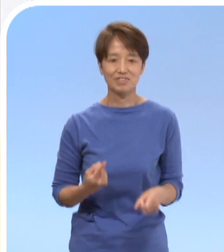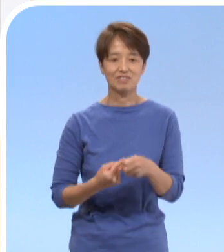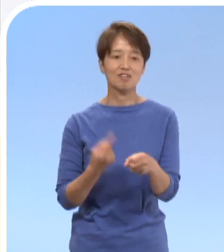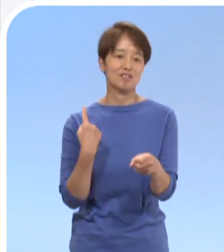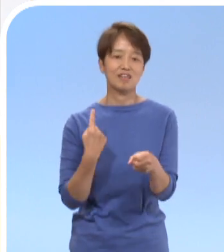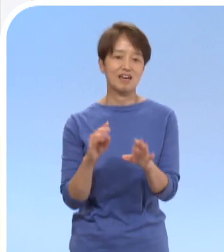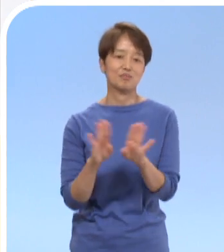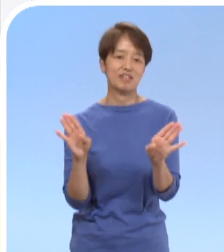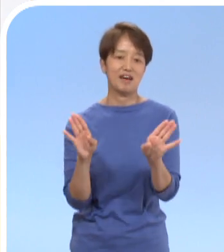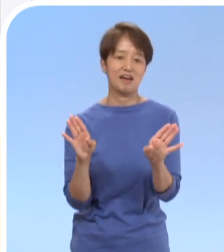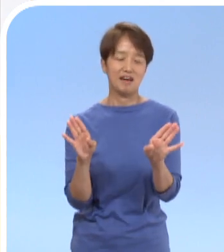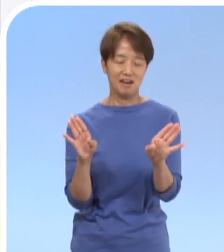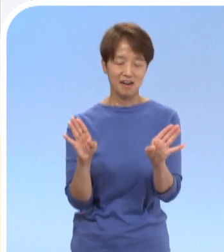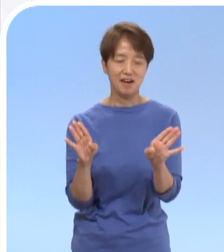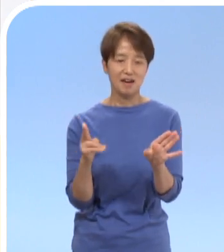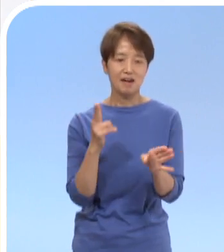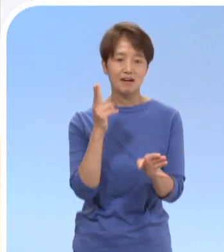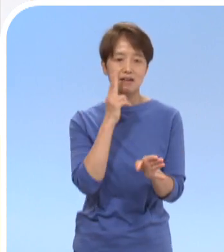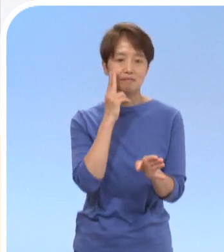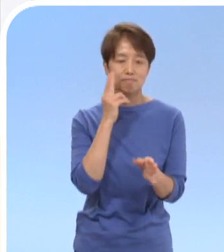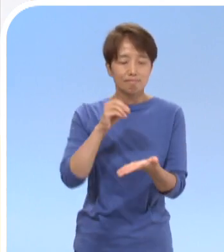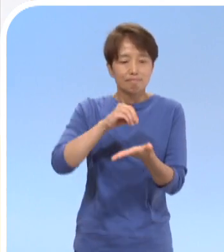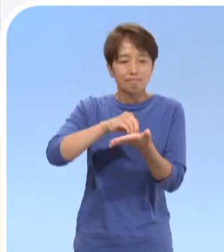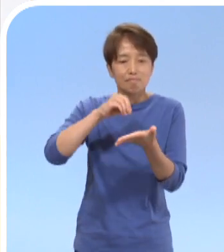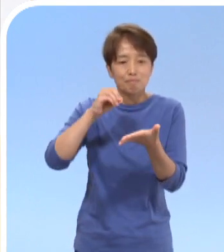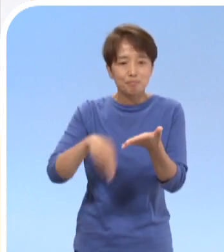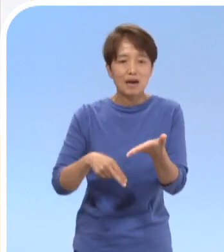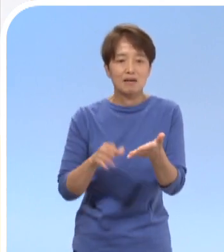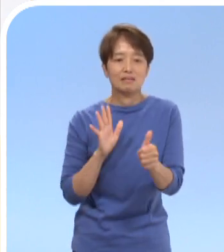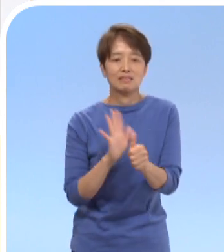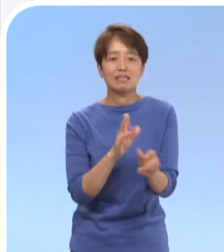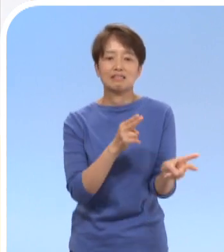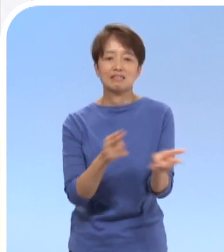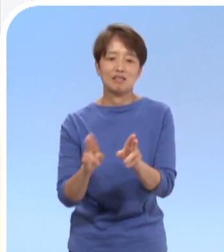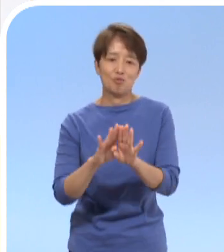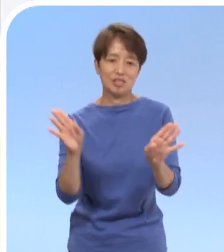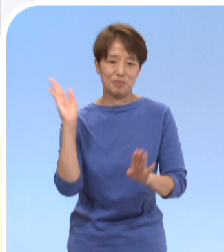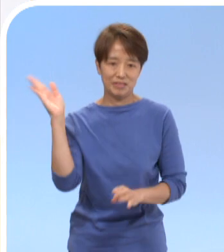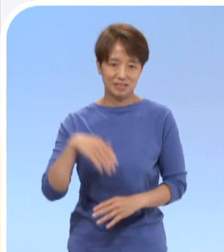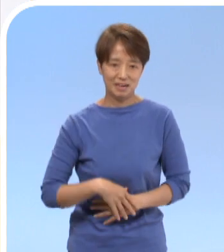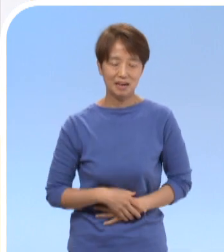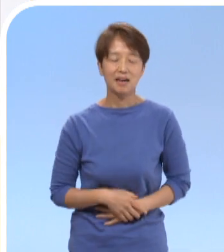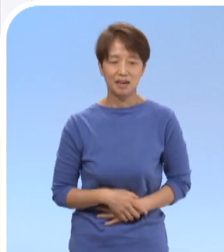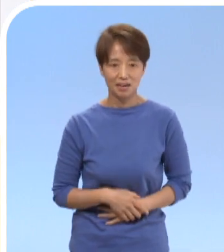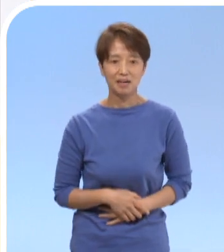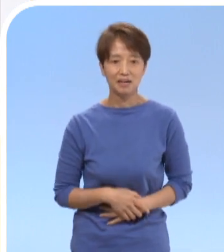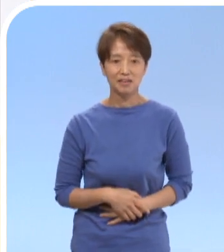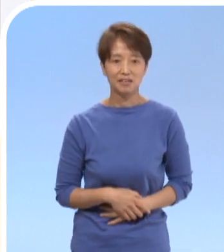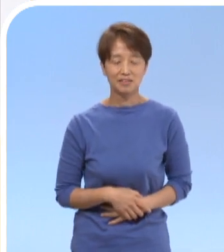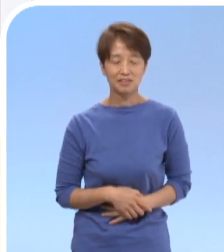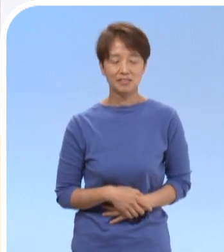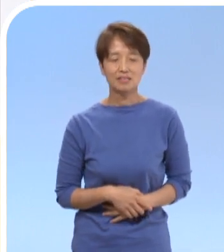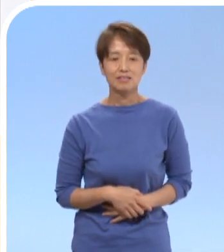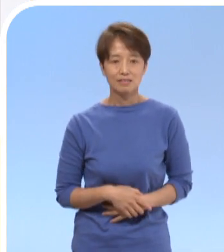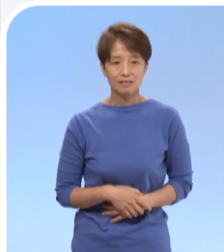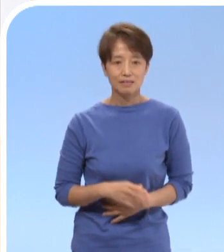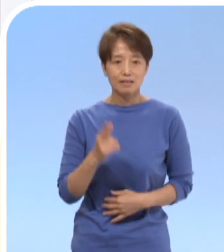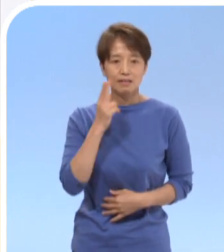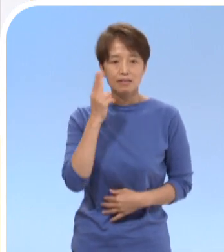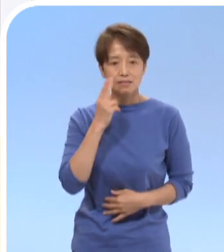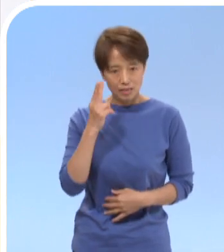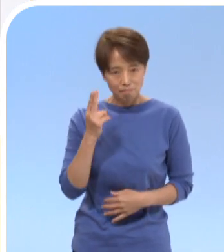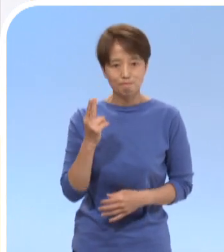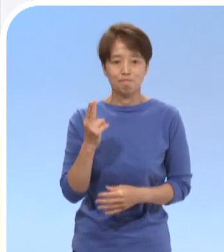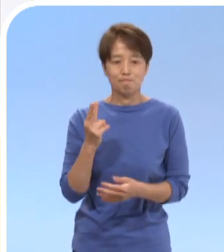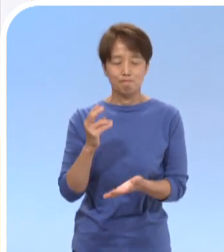はい、昨年はですね、新たに禁煙支援制度を導入させていただきました。 はい。 で、はい、禁